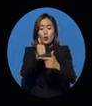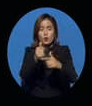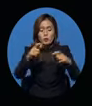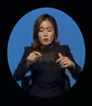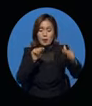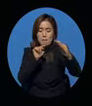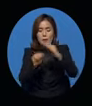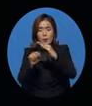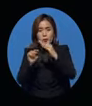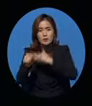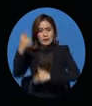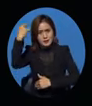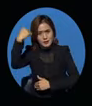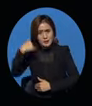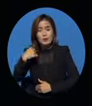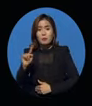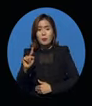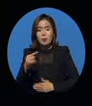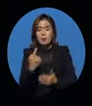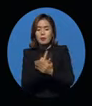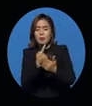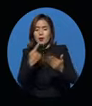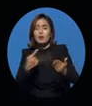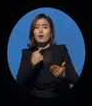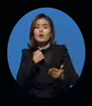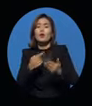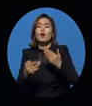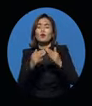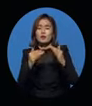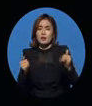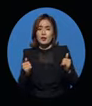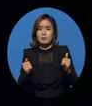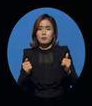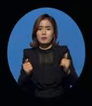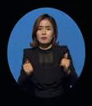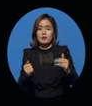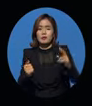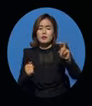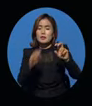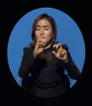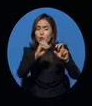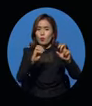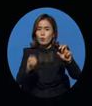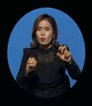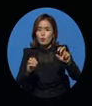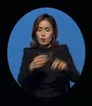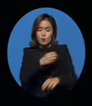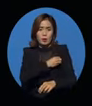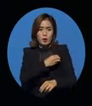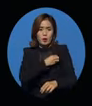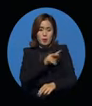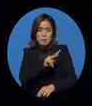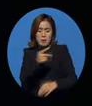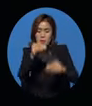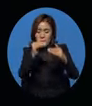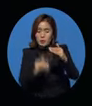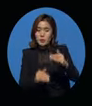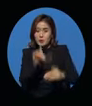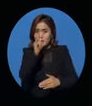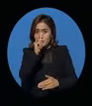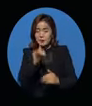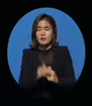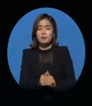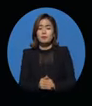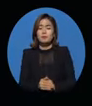드는 것은 탈당 경력자의 감사한 25% 당원 개정에 대한 사안이 있습니다